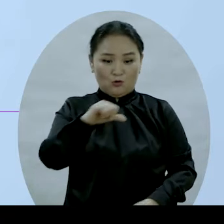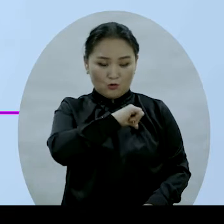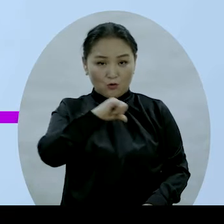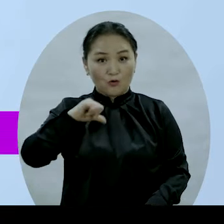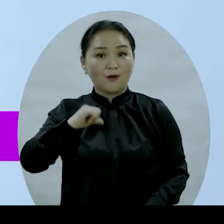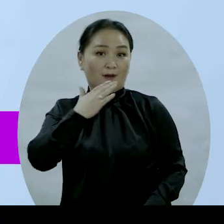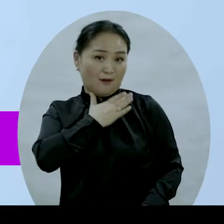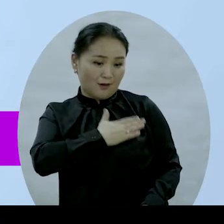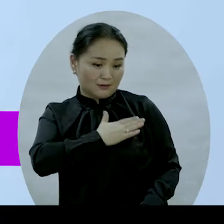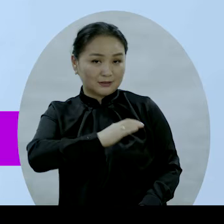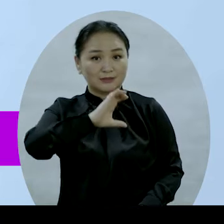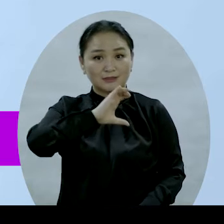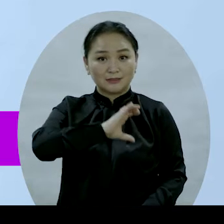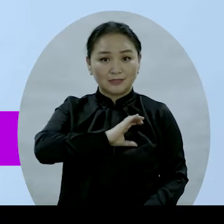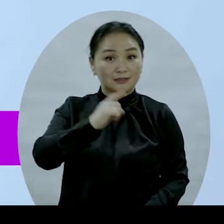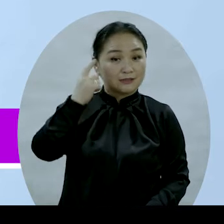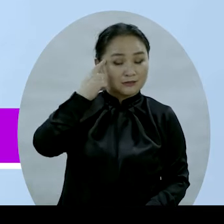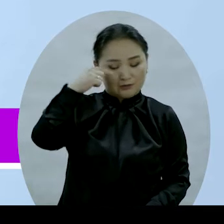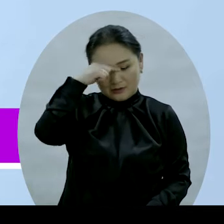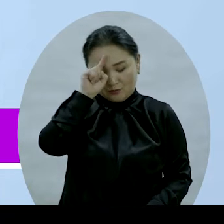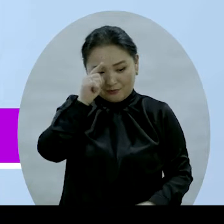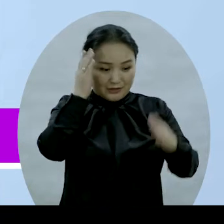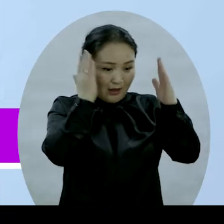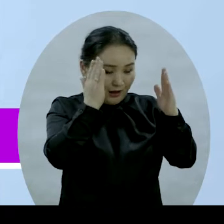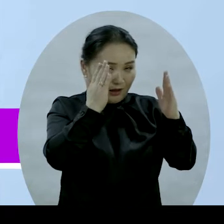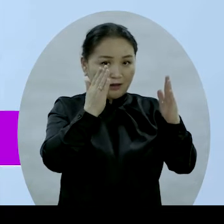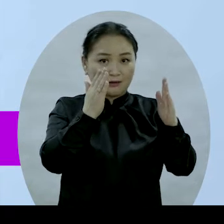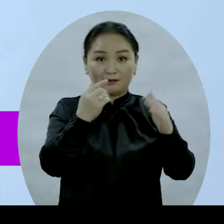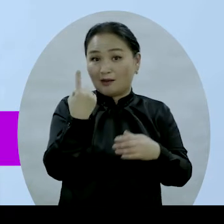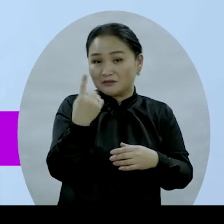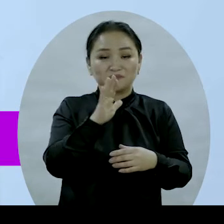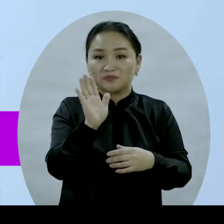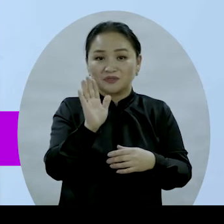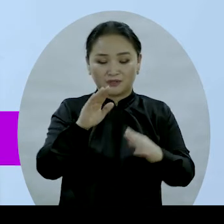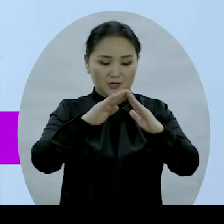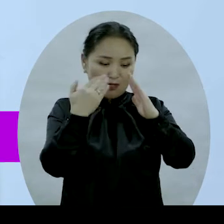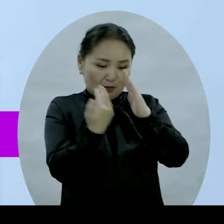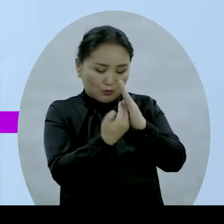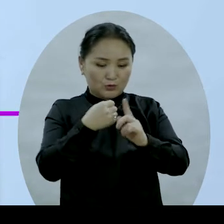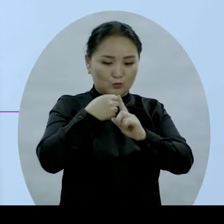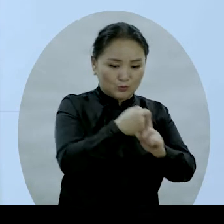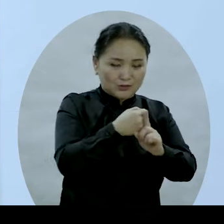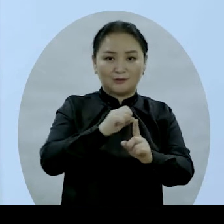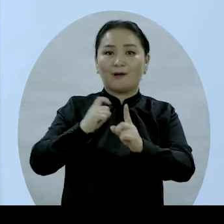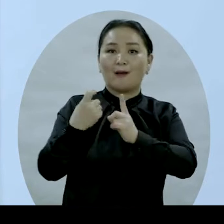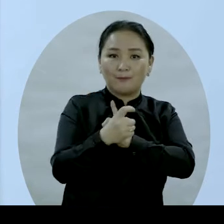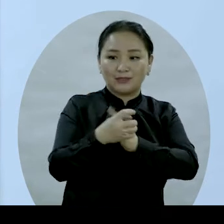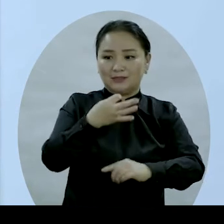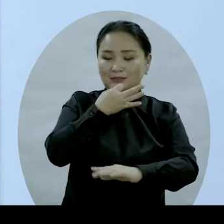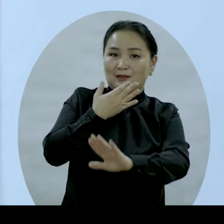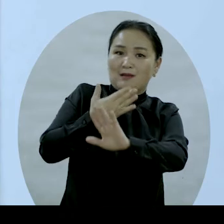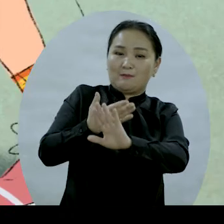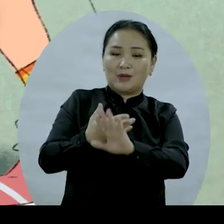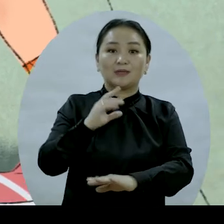Зөвхөн өөрийгөө хайрлах буюу сэтгэл зүйн эрүүл мэндэд анхаарах тухай ярих бас гэр бүлийн хүчирхийллийн тухай, гэр бүлийн хүчирхийллээс урьдчилан